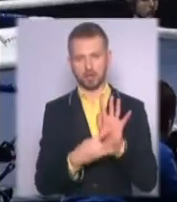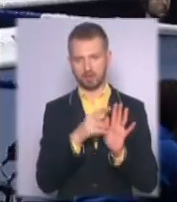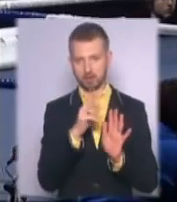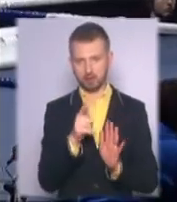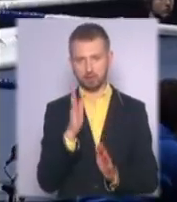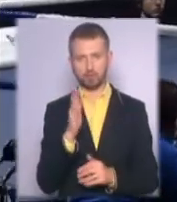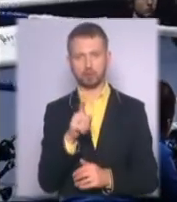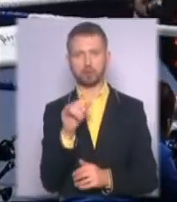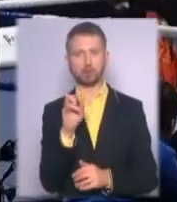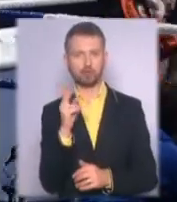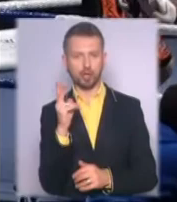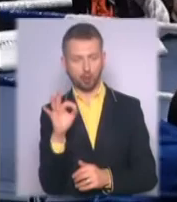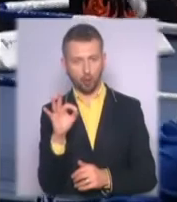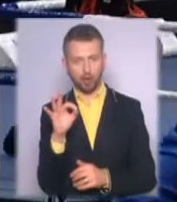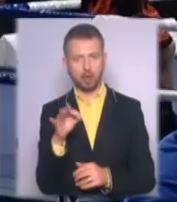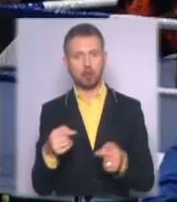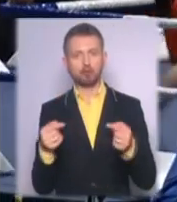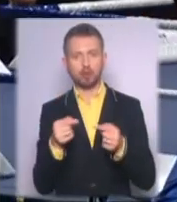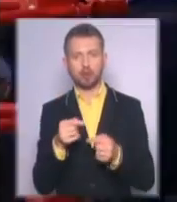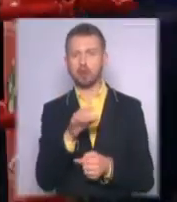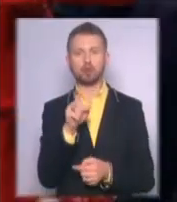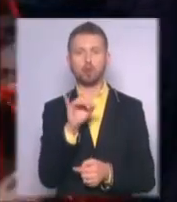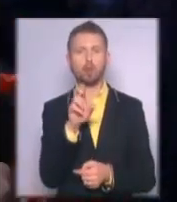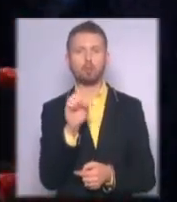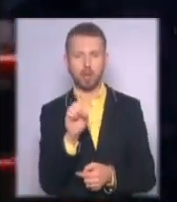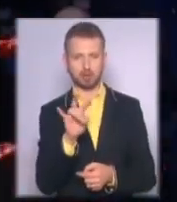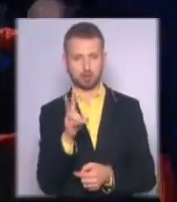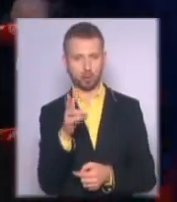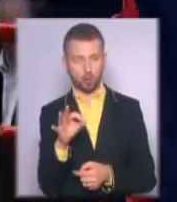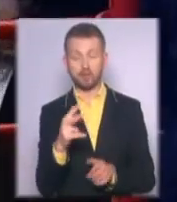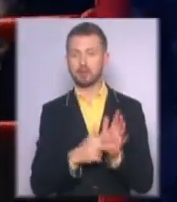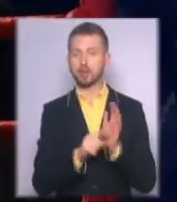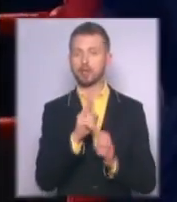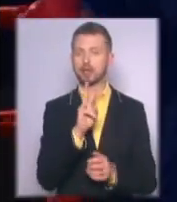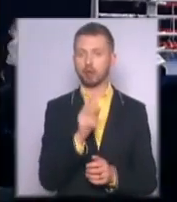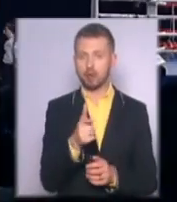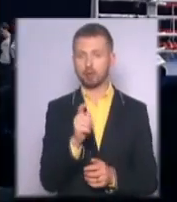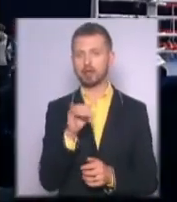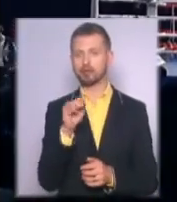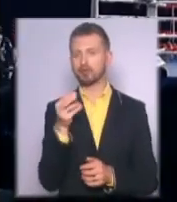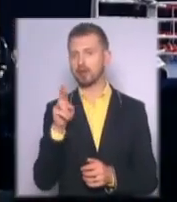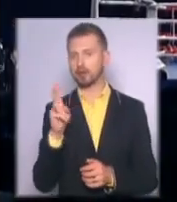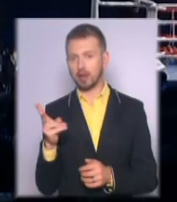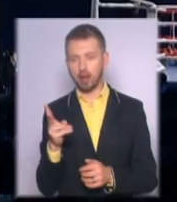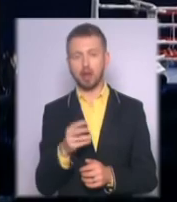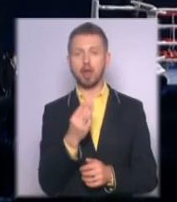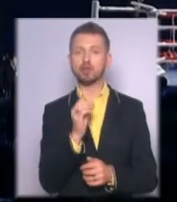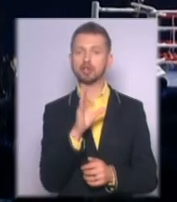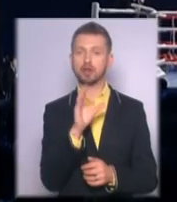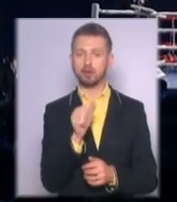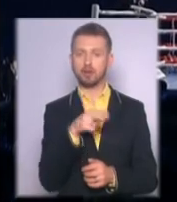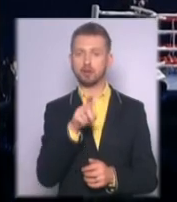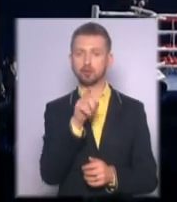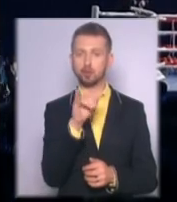виступить Олег Зубченко, точніше Олег Зубенко. 81 кілограм Олександр Хижняк, а Ігор Шевадзуцький змагатимуться за перемогу